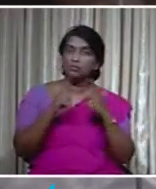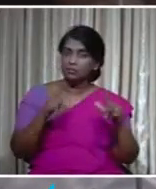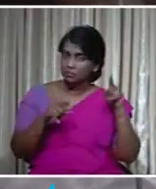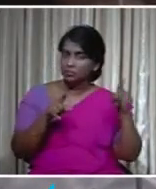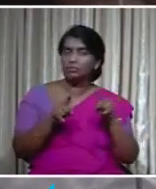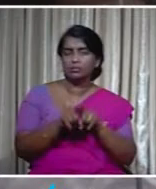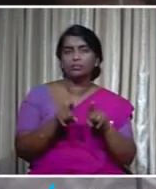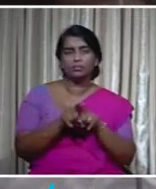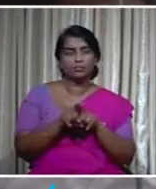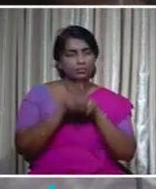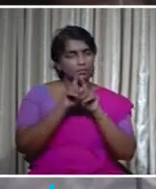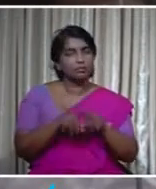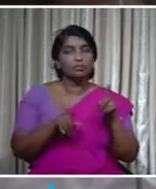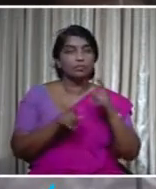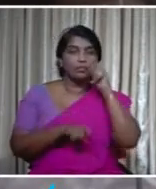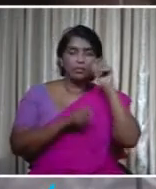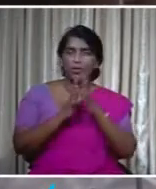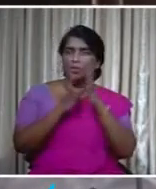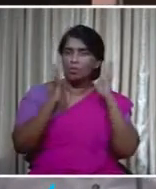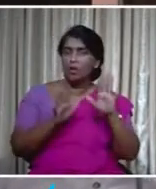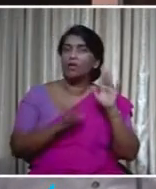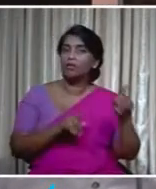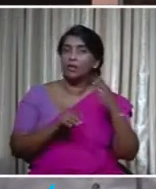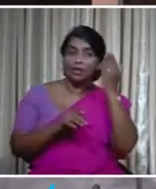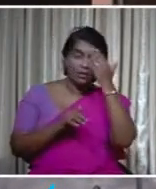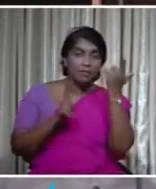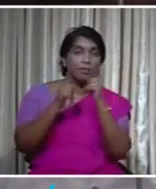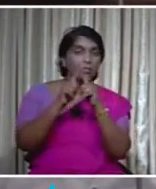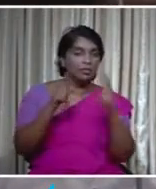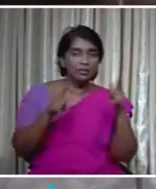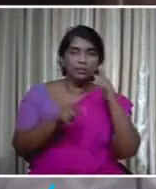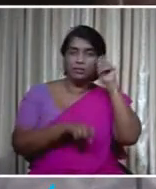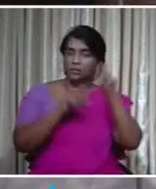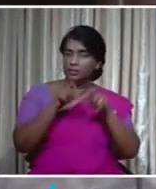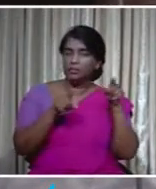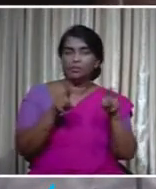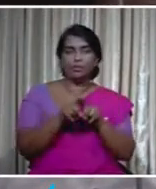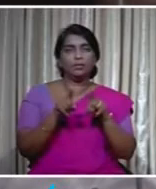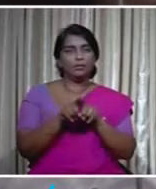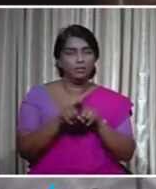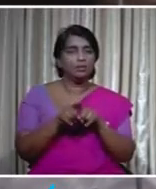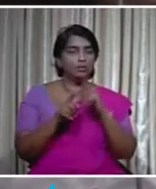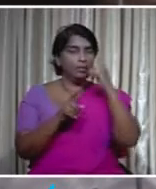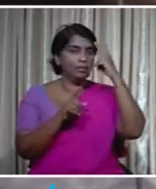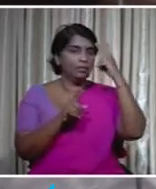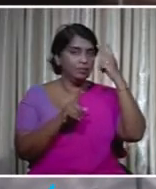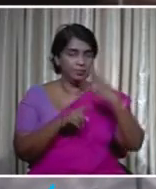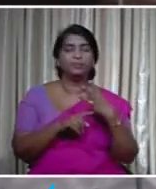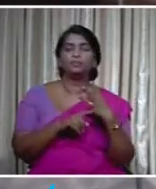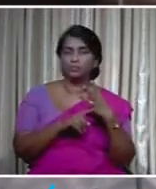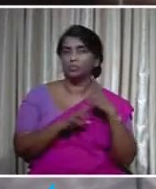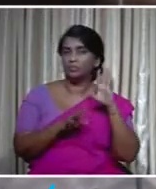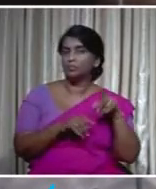நிர்வாக சேவை உத்தியோகத்தர்கள் இருக்கிறார்கள். ஆனால் தமிழ் மொழி மூலம் 1/2 தான் இருக்கிறார்கள், 1 இல்லை. நான் இங்கே புள்ளிவரமாக